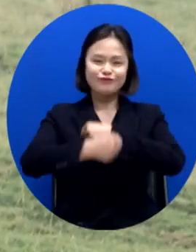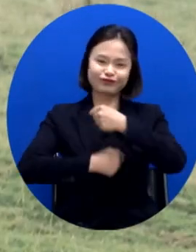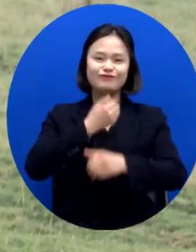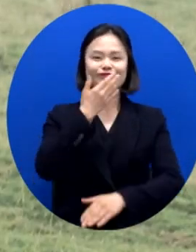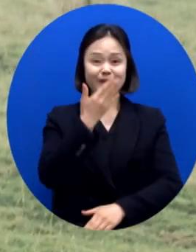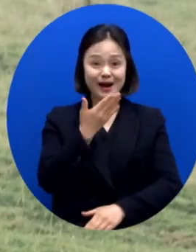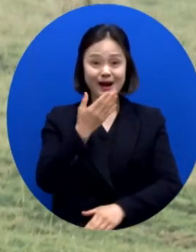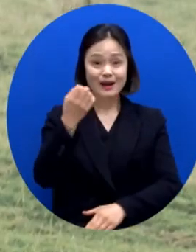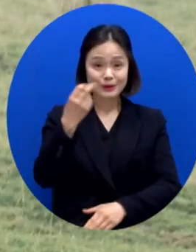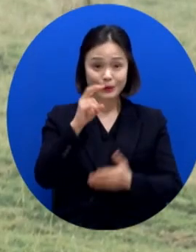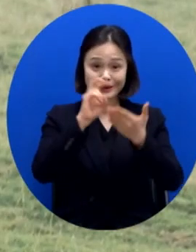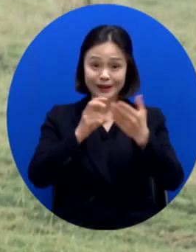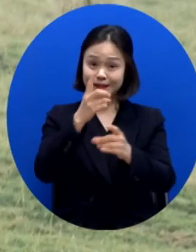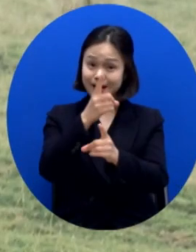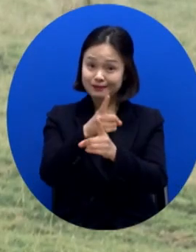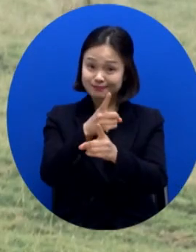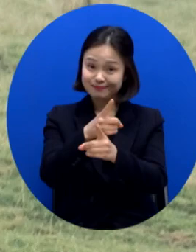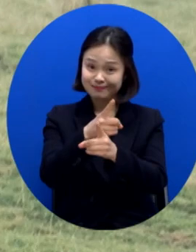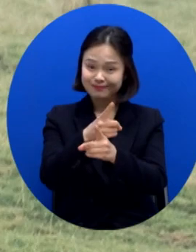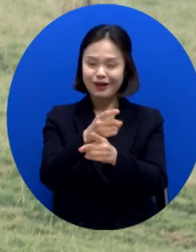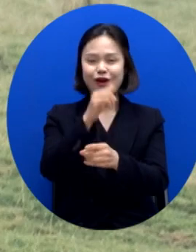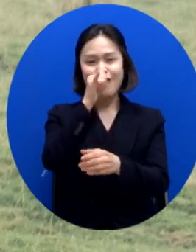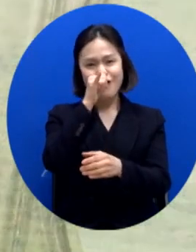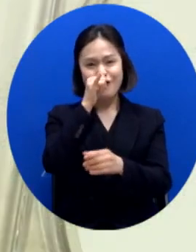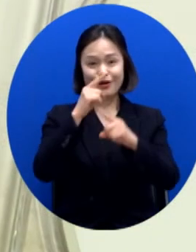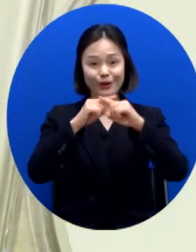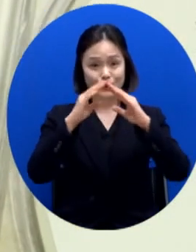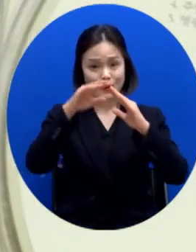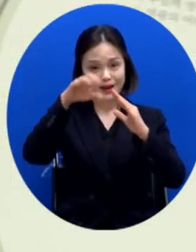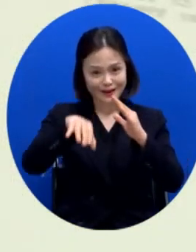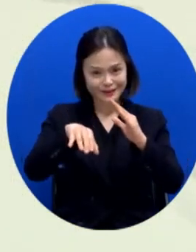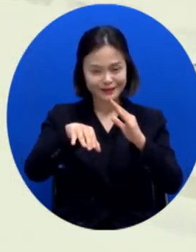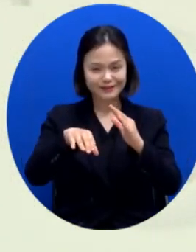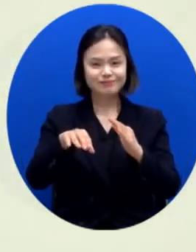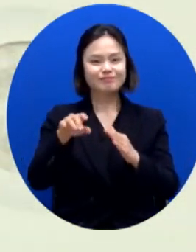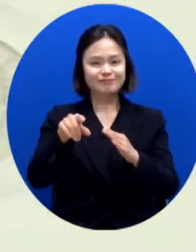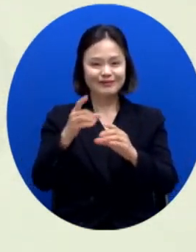CD 음반으로도 교회나 사역지 등 다양한